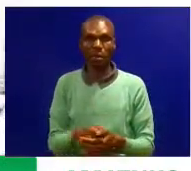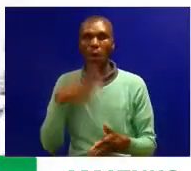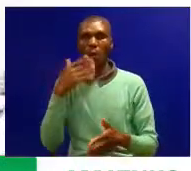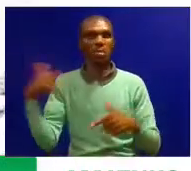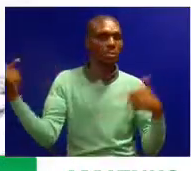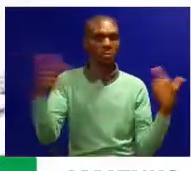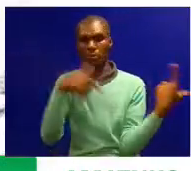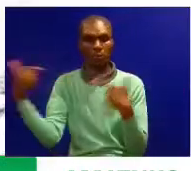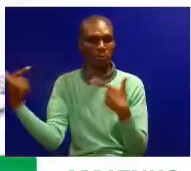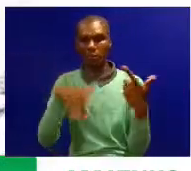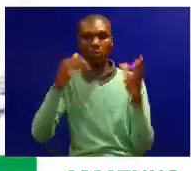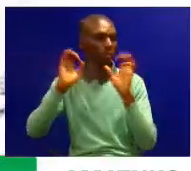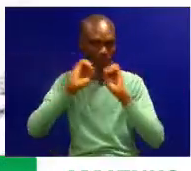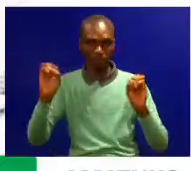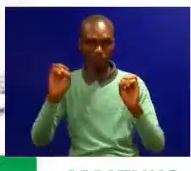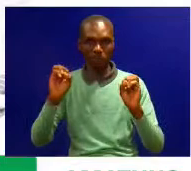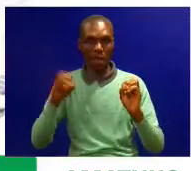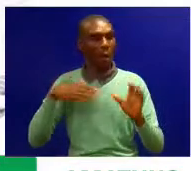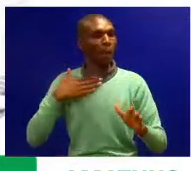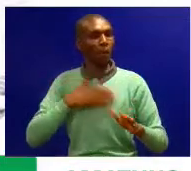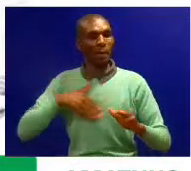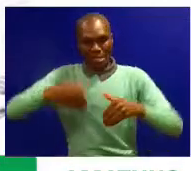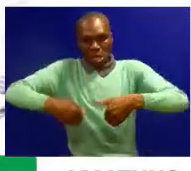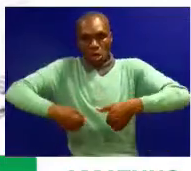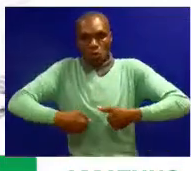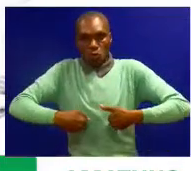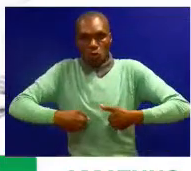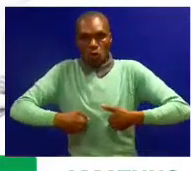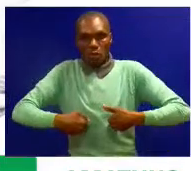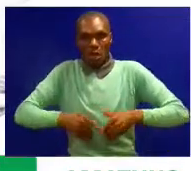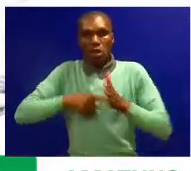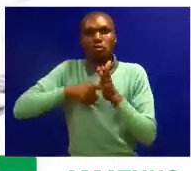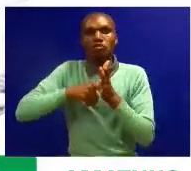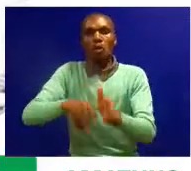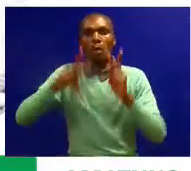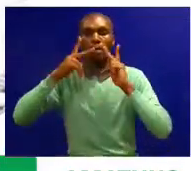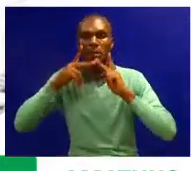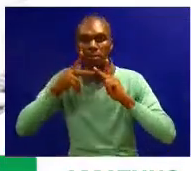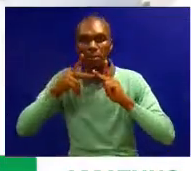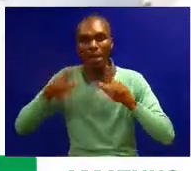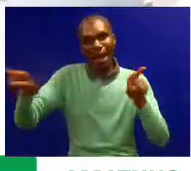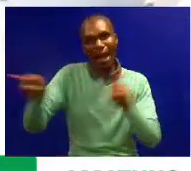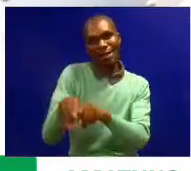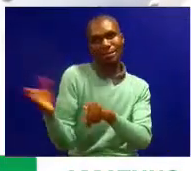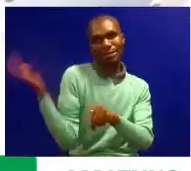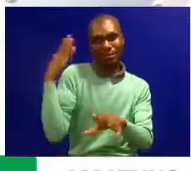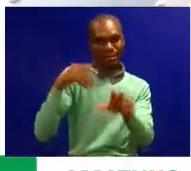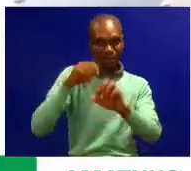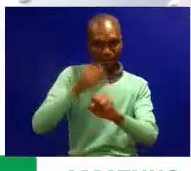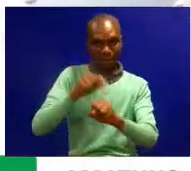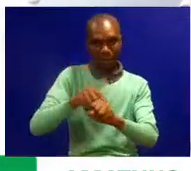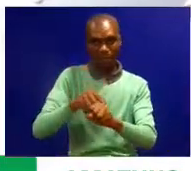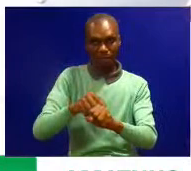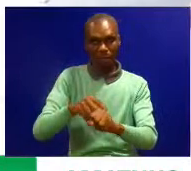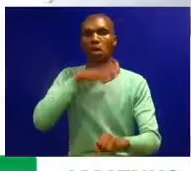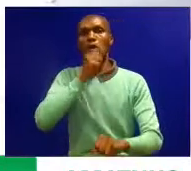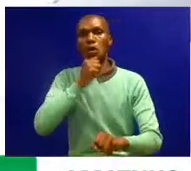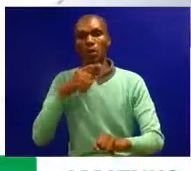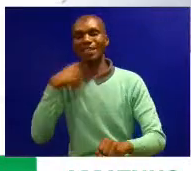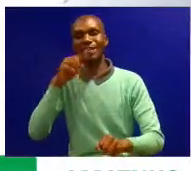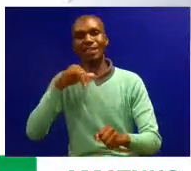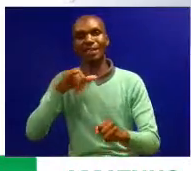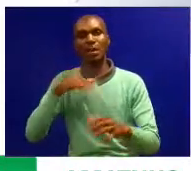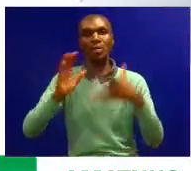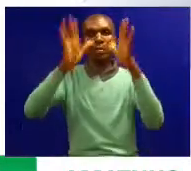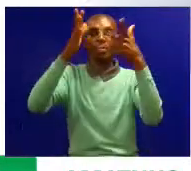yesegi nabaite bigoriye bike kamuranje leta amani muna yarenge ko rukare akurumba tebetenga to togi